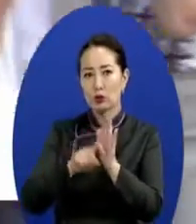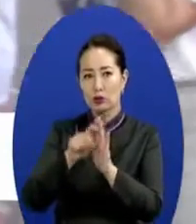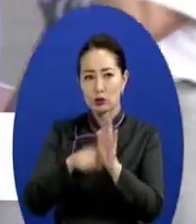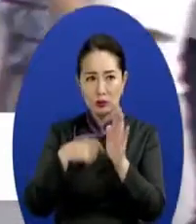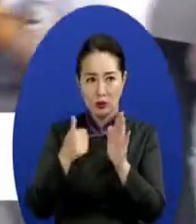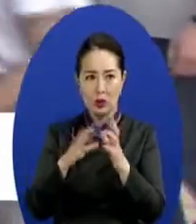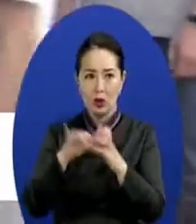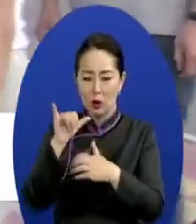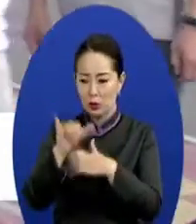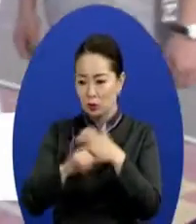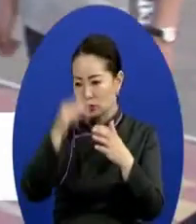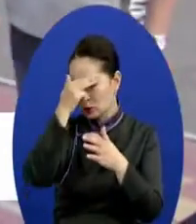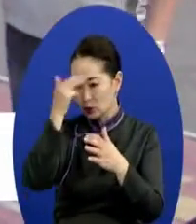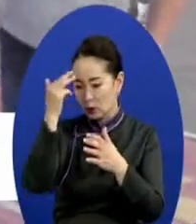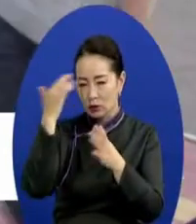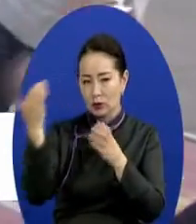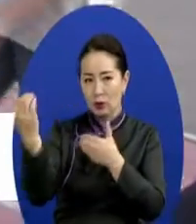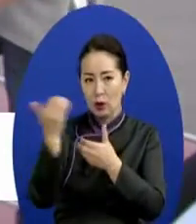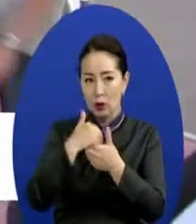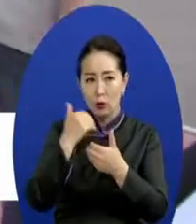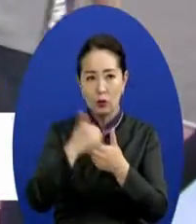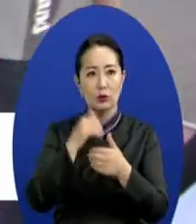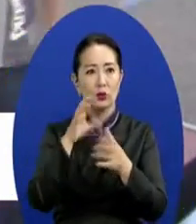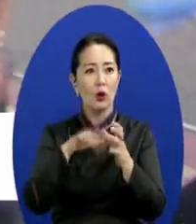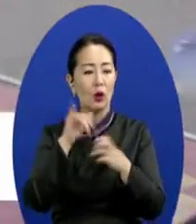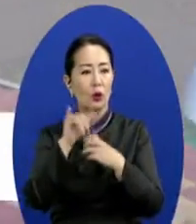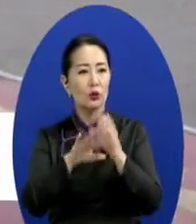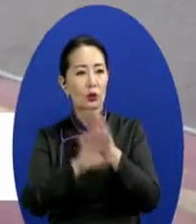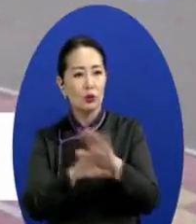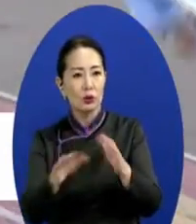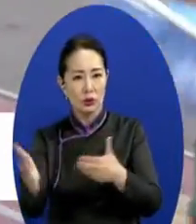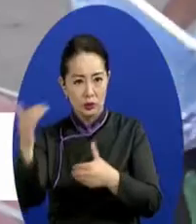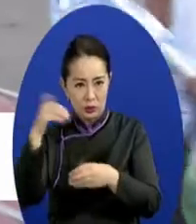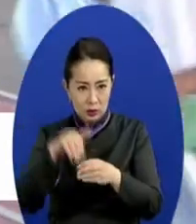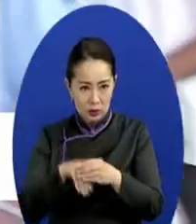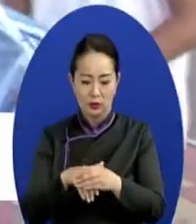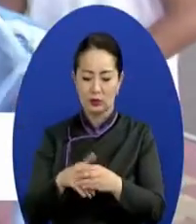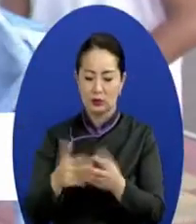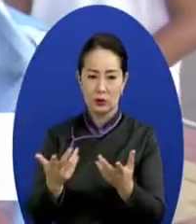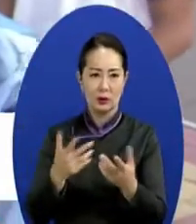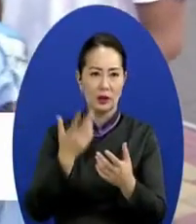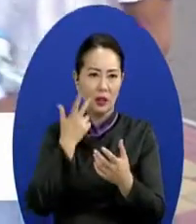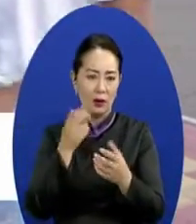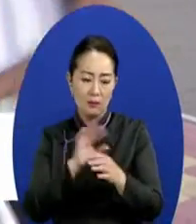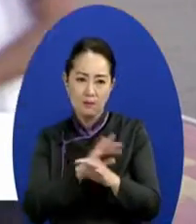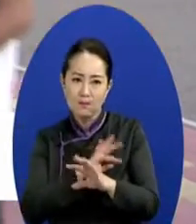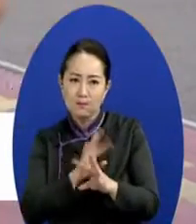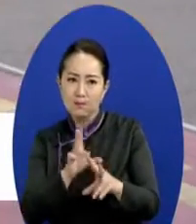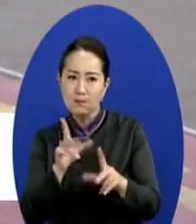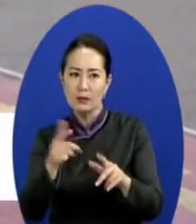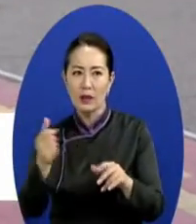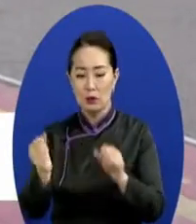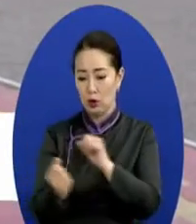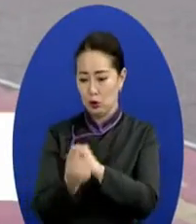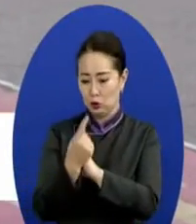улсын туршлагуудыг нэвтрүүлсэн, олон улсын бас хүүхдүүдийг бас ачирж хүүхдүүдийг ч гэсэн нилээдгүй задарж өгдөгөр их онцлог